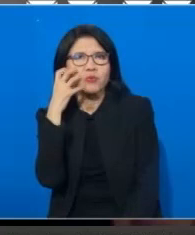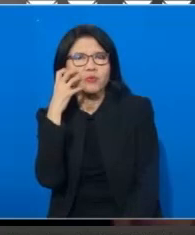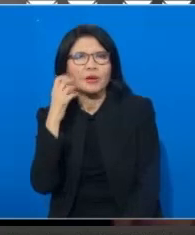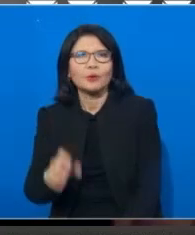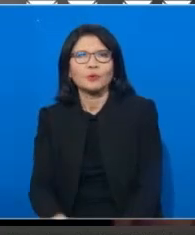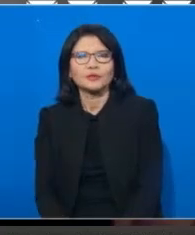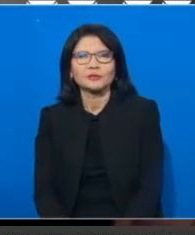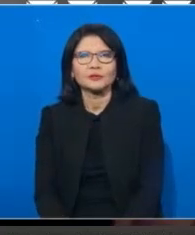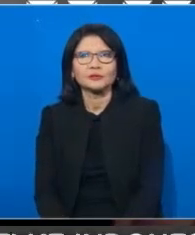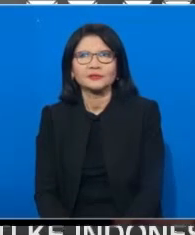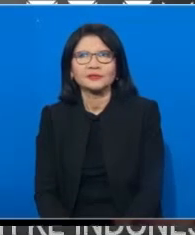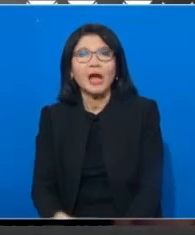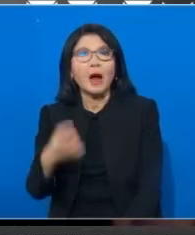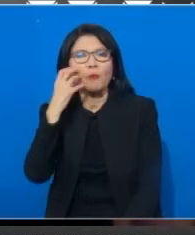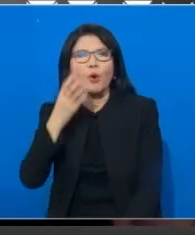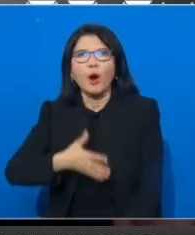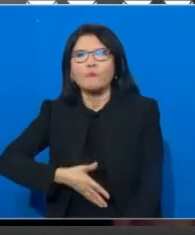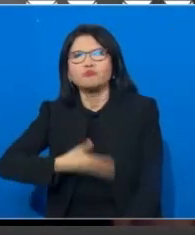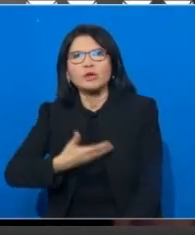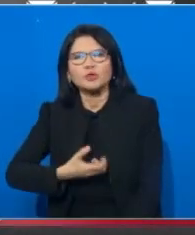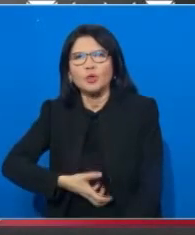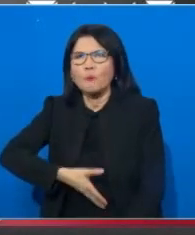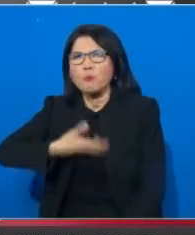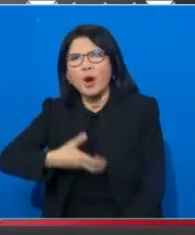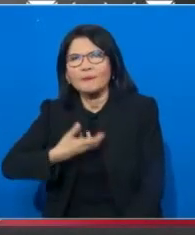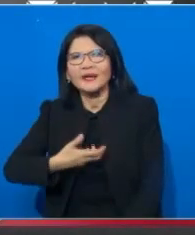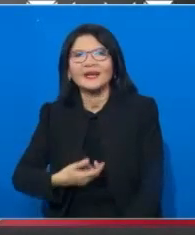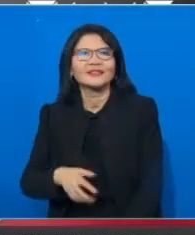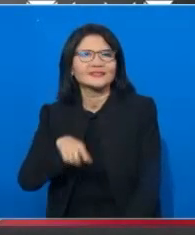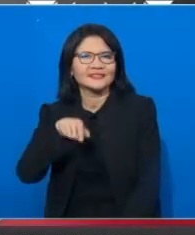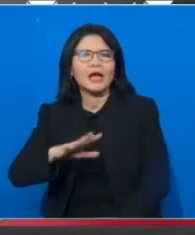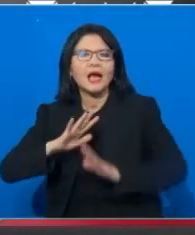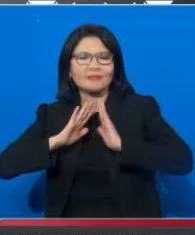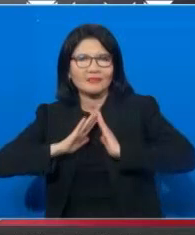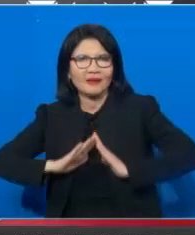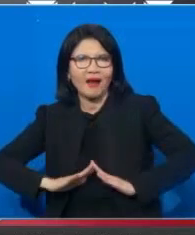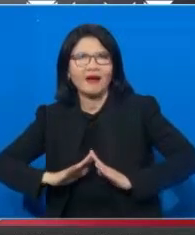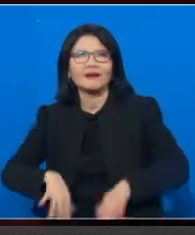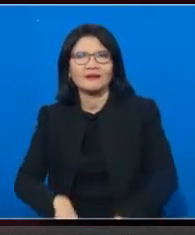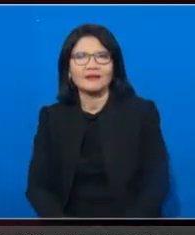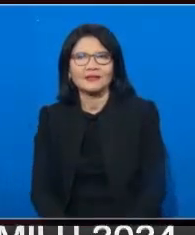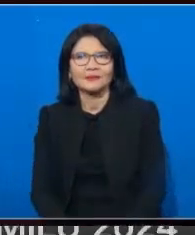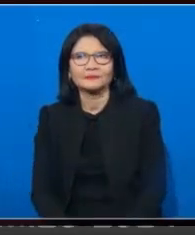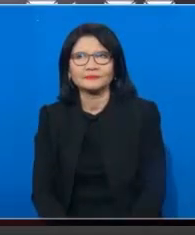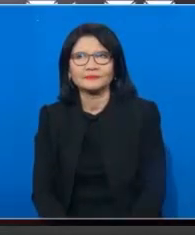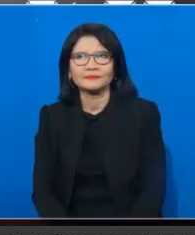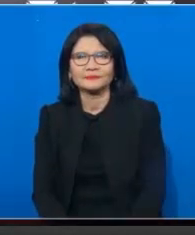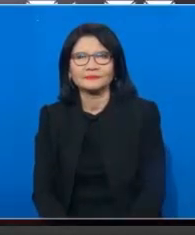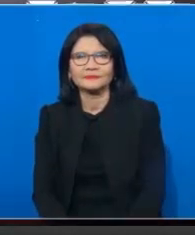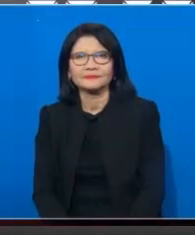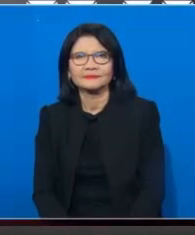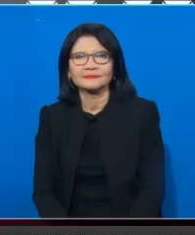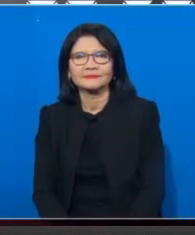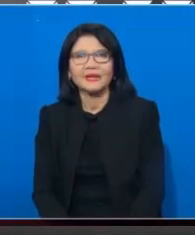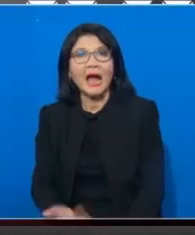2 Prabowo Subianto yang biasanya terpancing emosi, tidak terlihat pada debat terakhir ini. Sementara calon